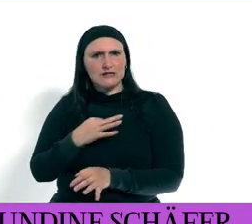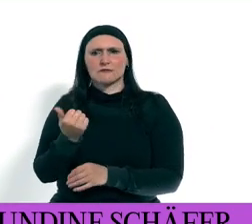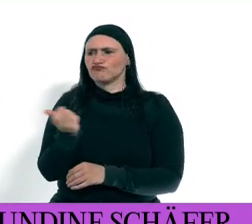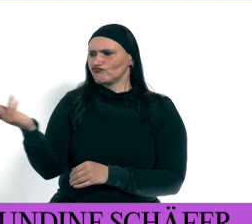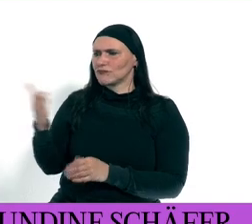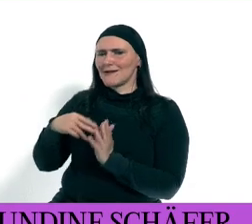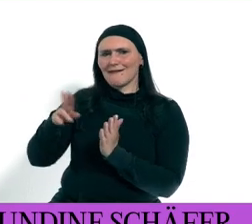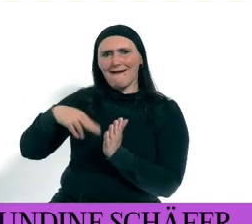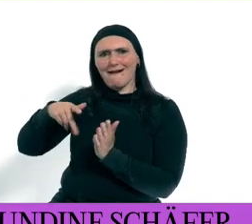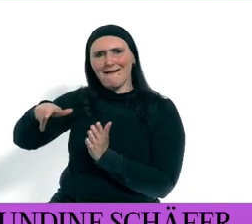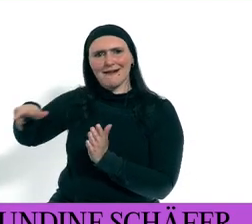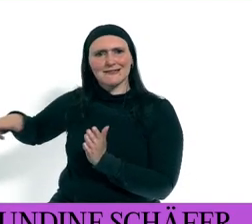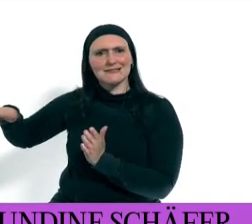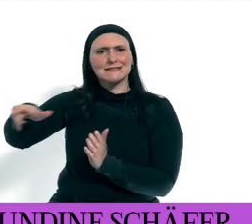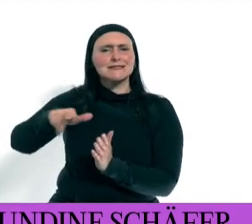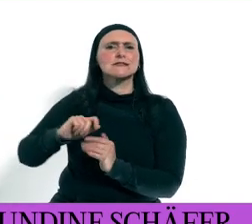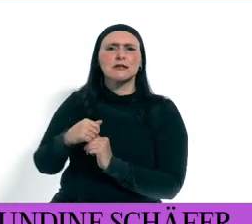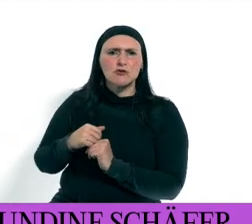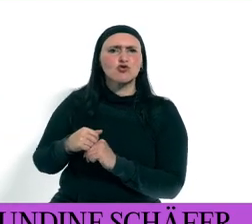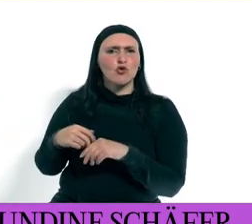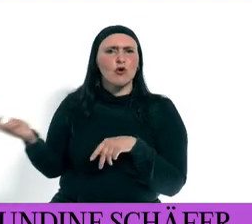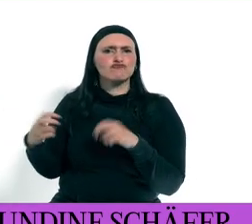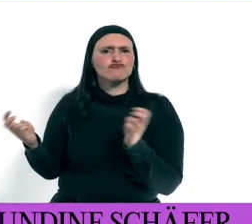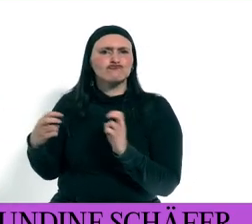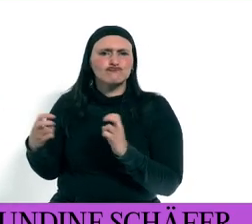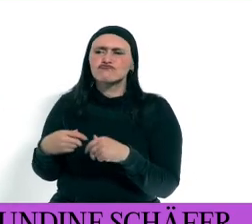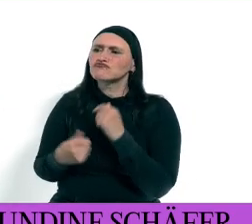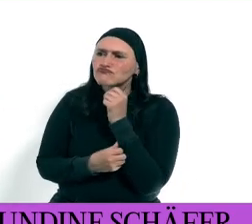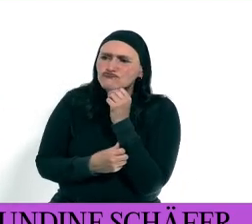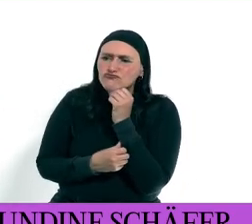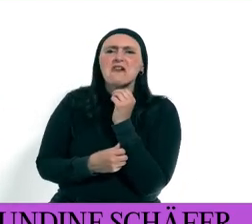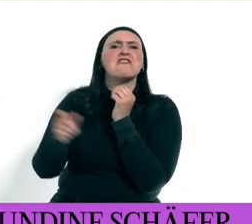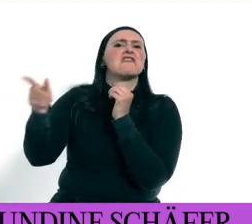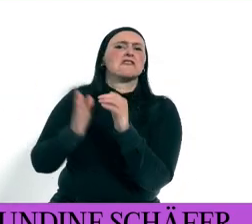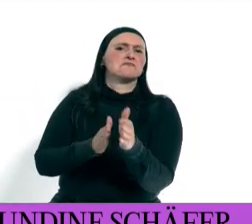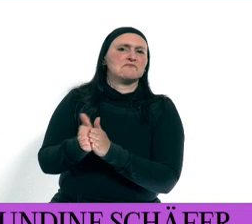Motivation für uns, überhaupt unser Projekt auf den Weg zu bringen.